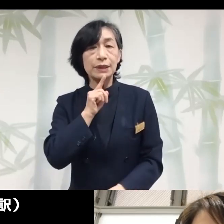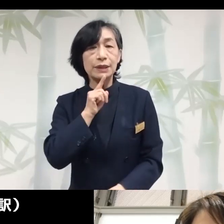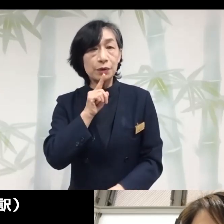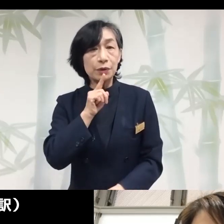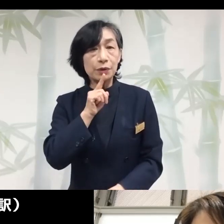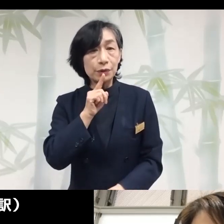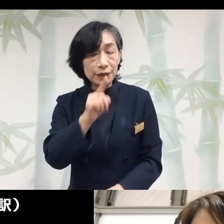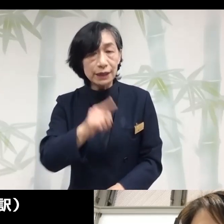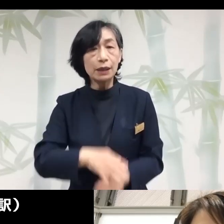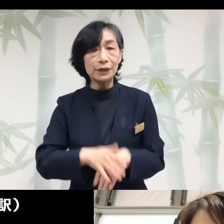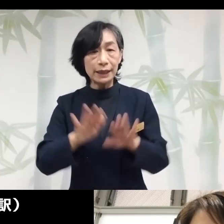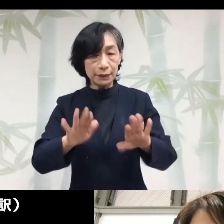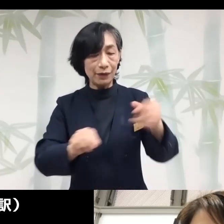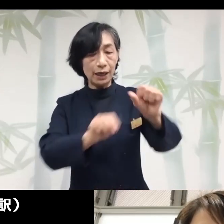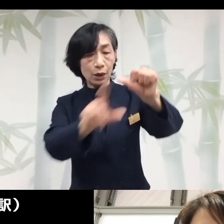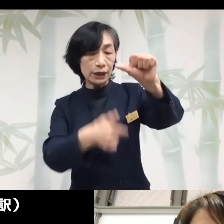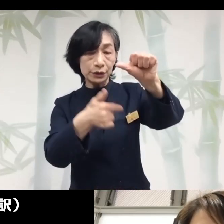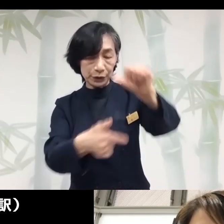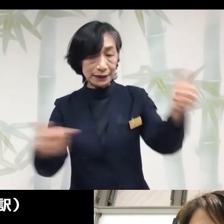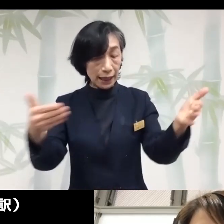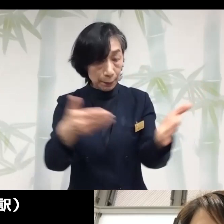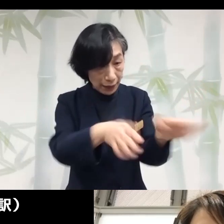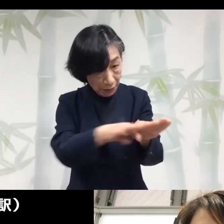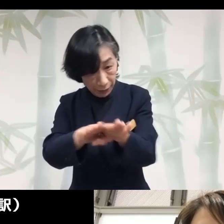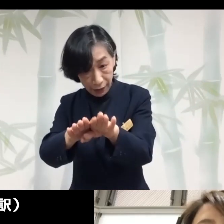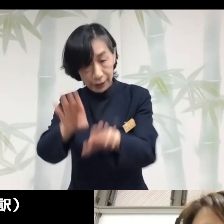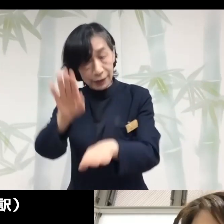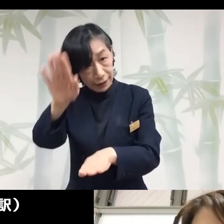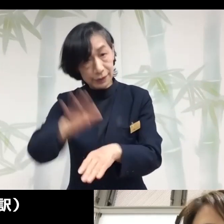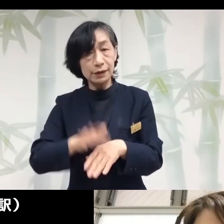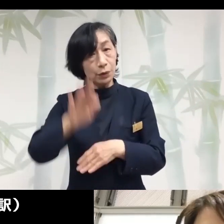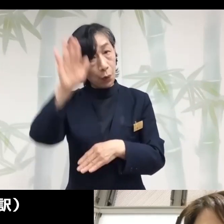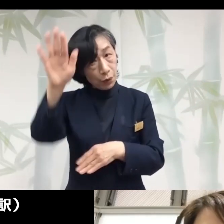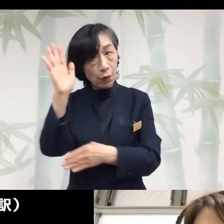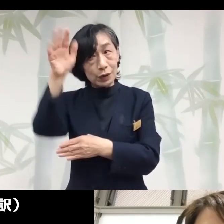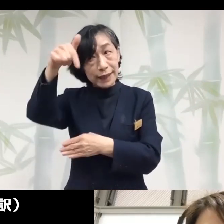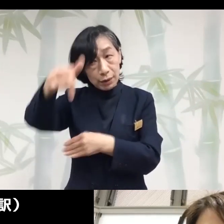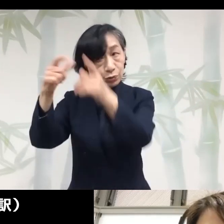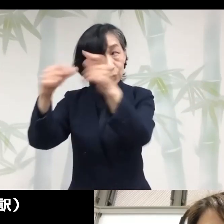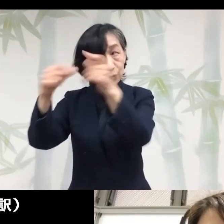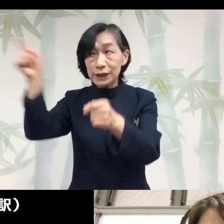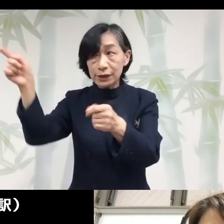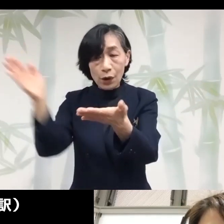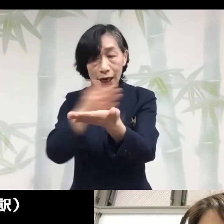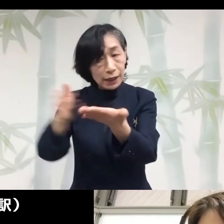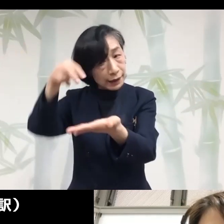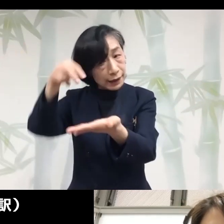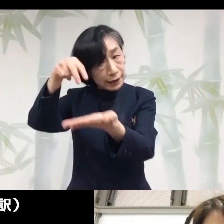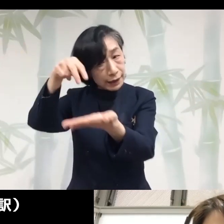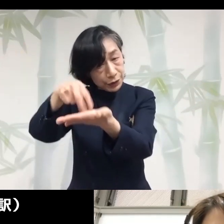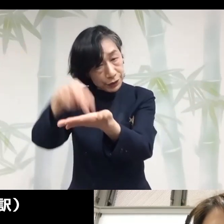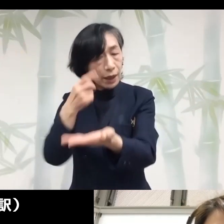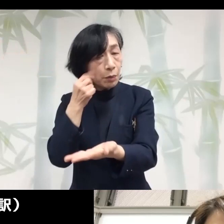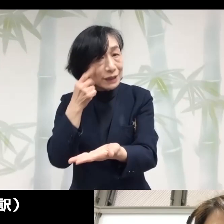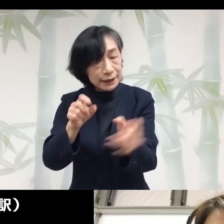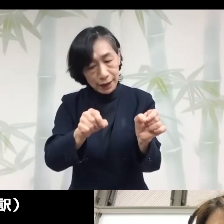今は5月の6日までということでありますけれども、今後政府の判断がありますが、ちょっとやっぱり長引くことも